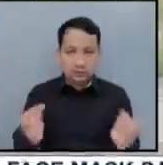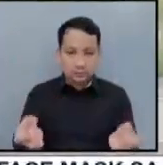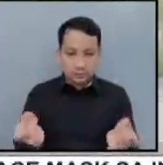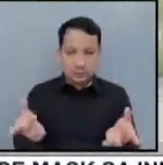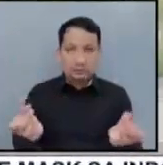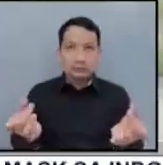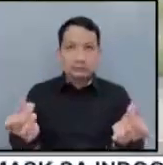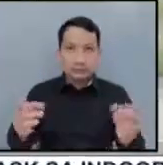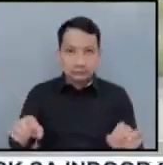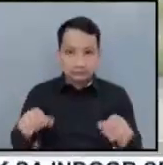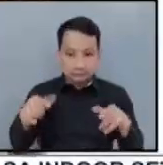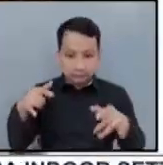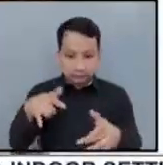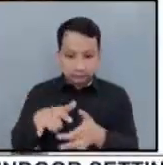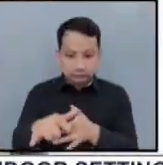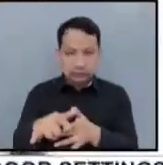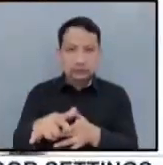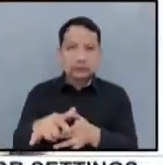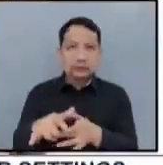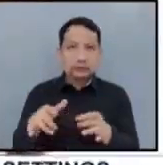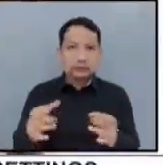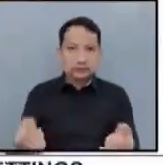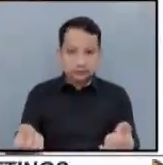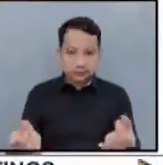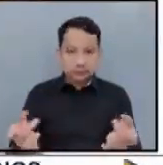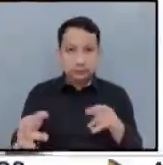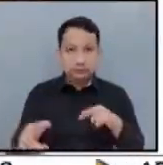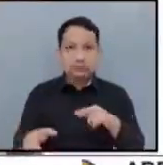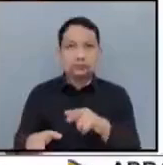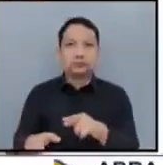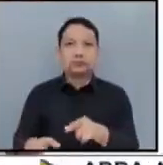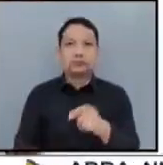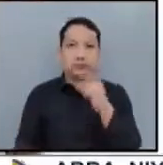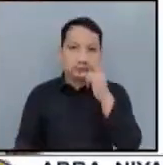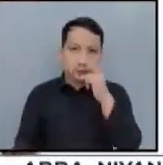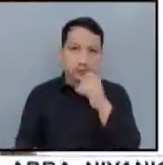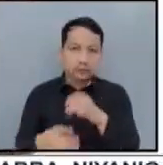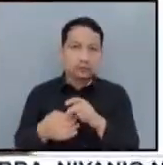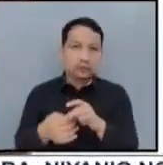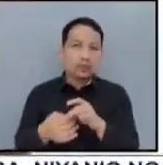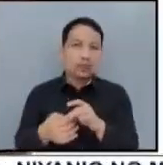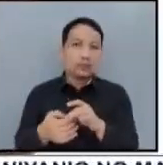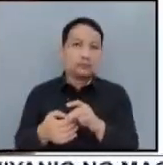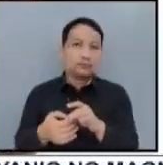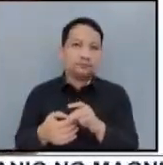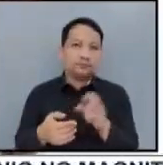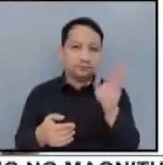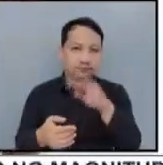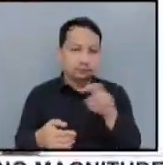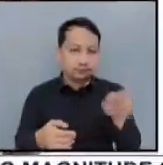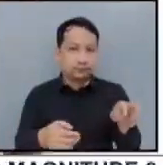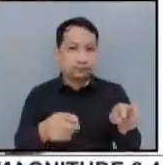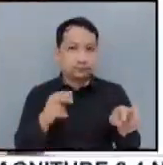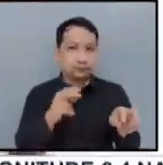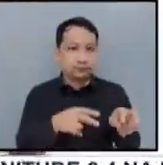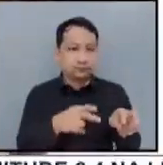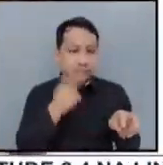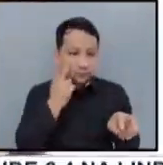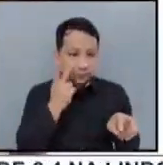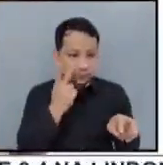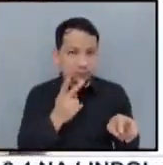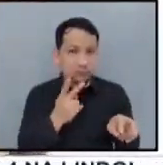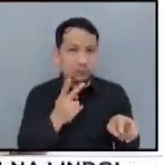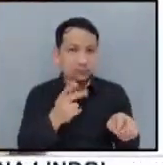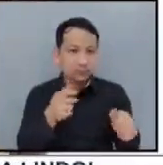matapos matamaan ng eroplano. The very main lang naman talaga na makikita natin and obvious at the time of the incident was